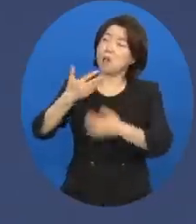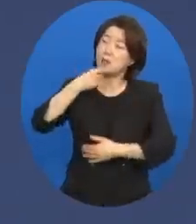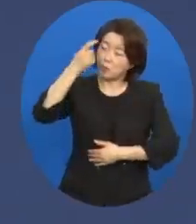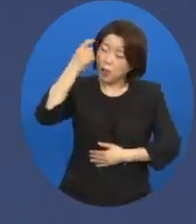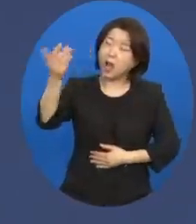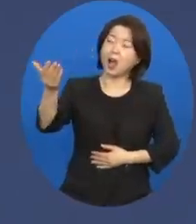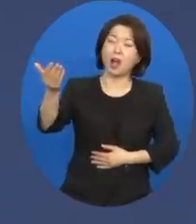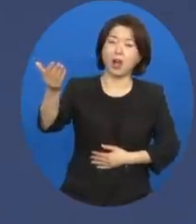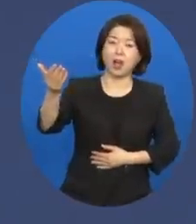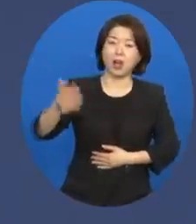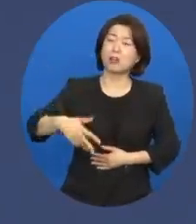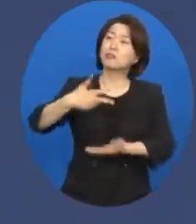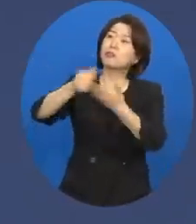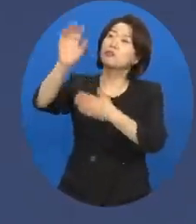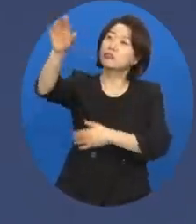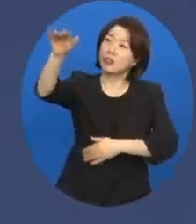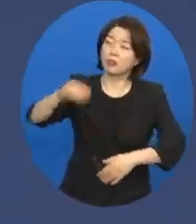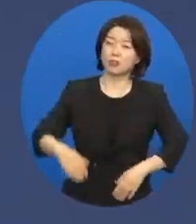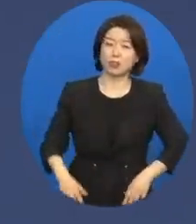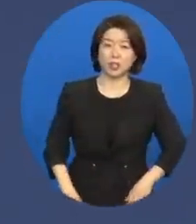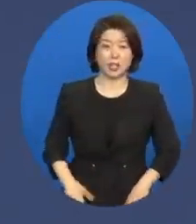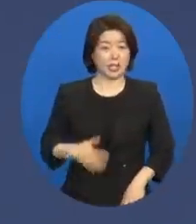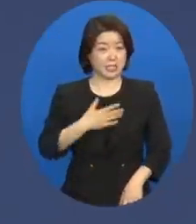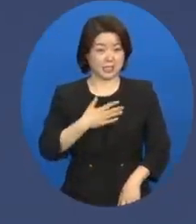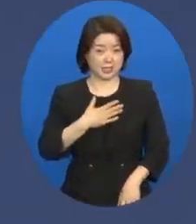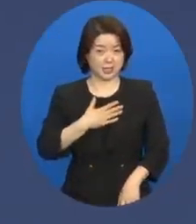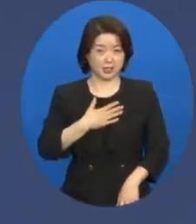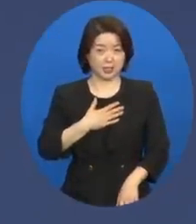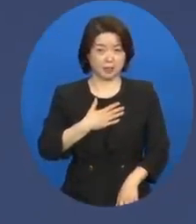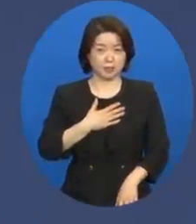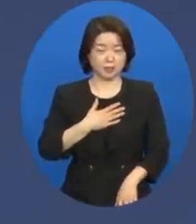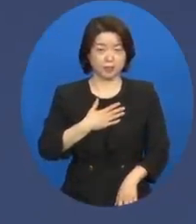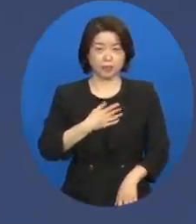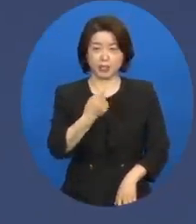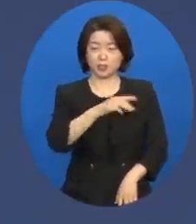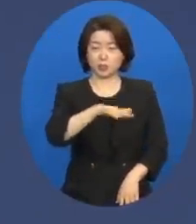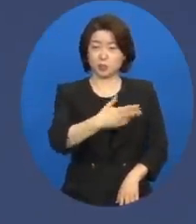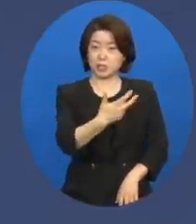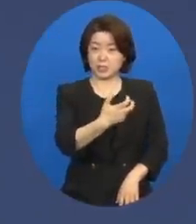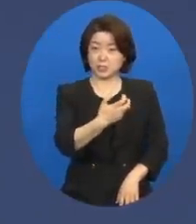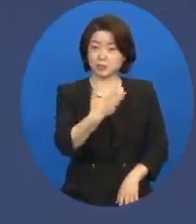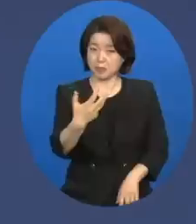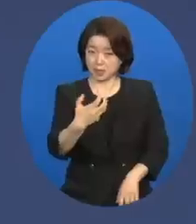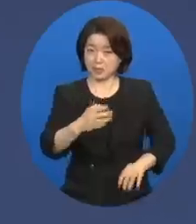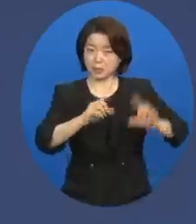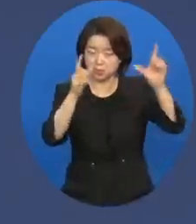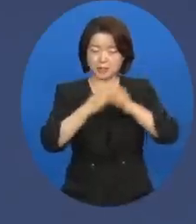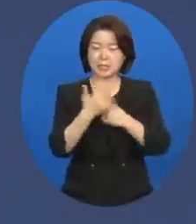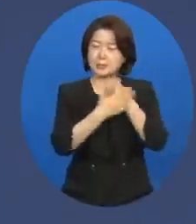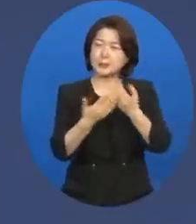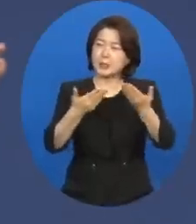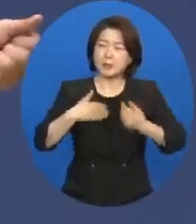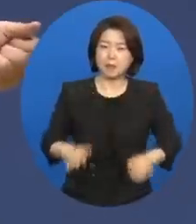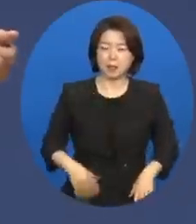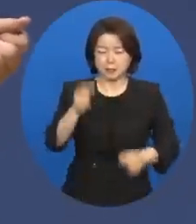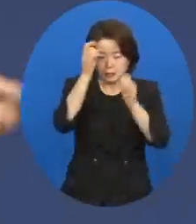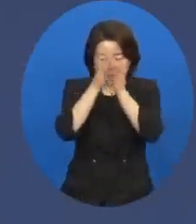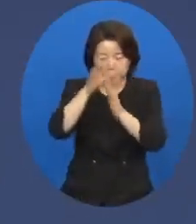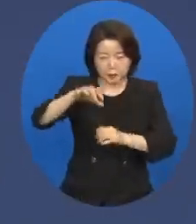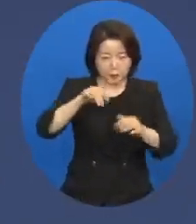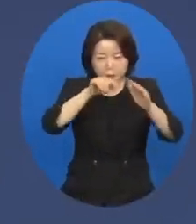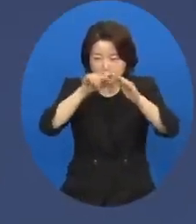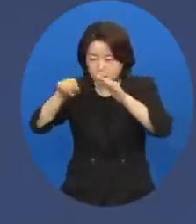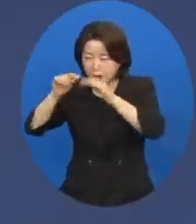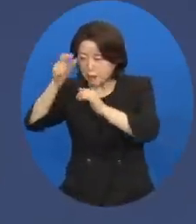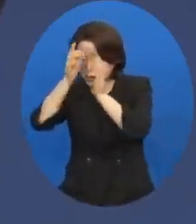행복하시겠어요? 주여? 이건 제가 그 70년대 80년대 은혜 받고 막 기도원 쫓아다니면서